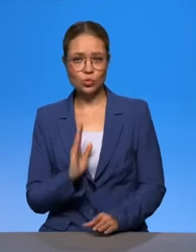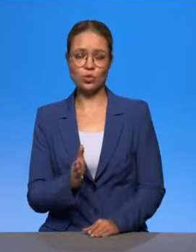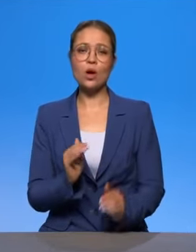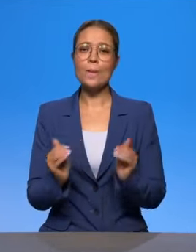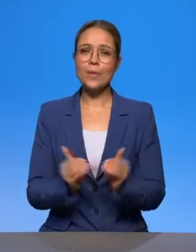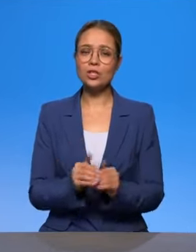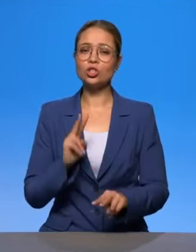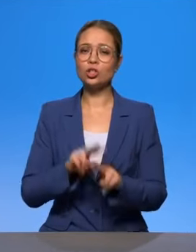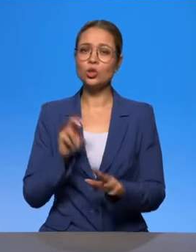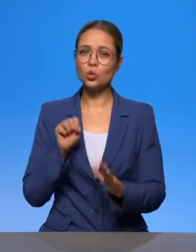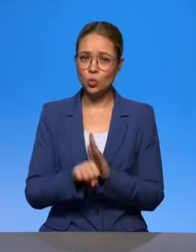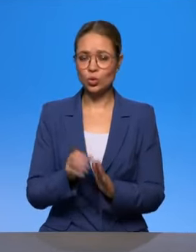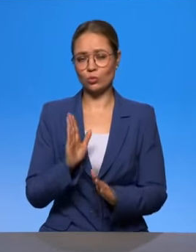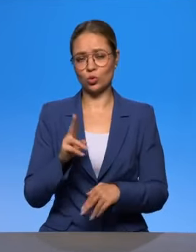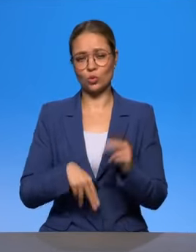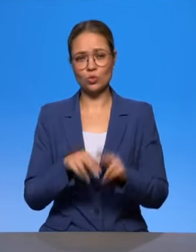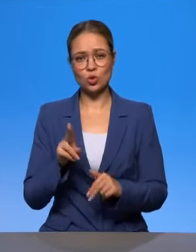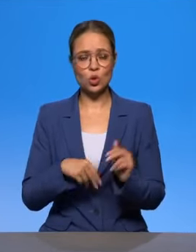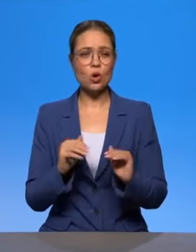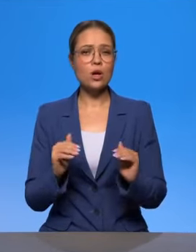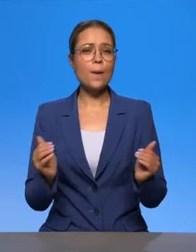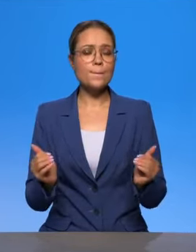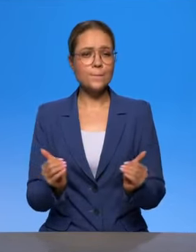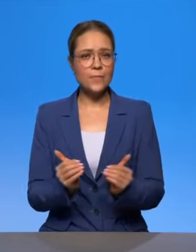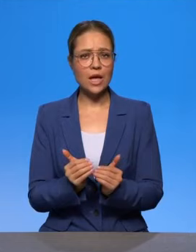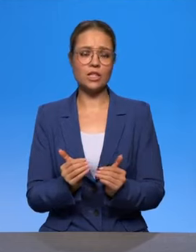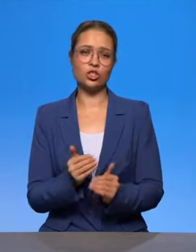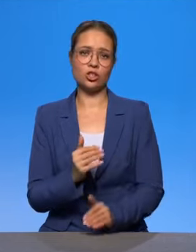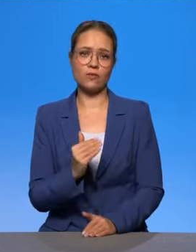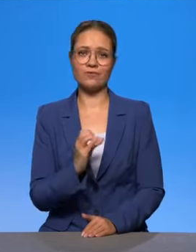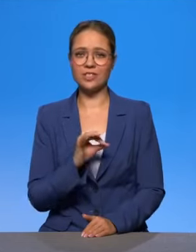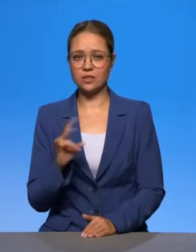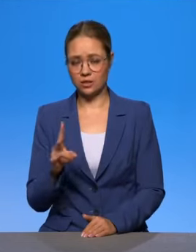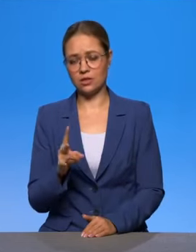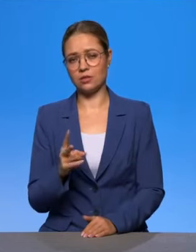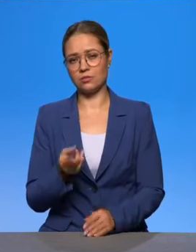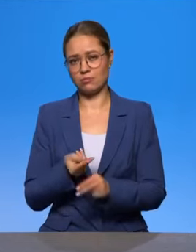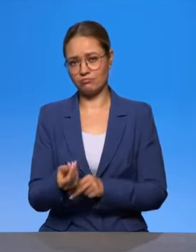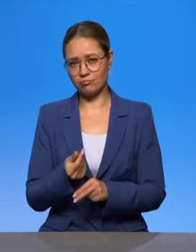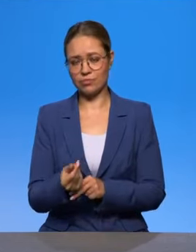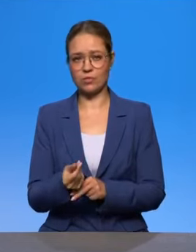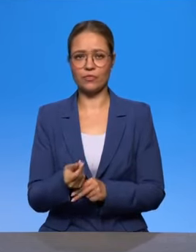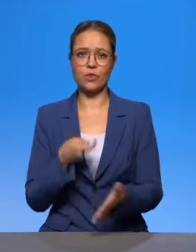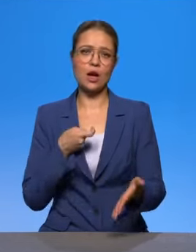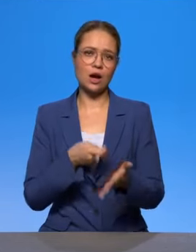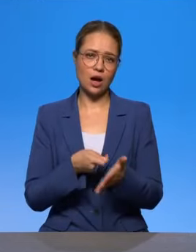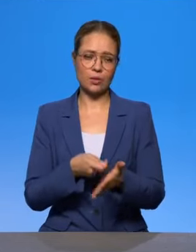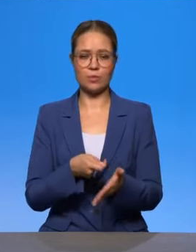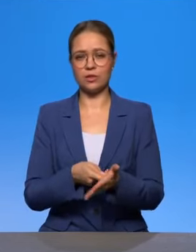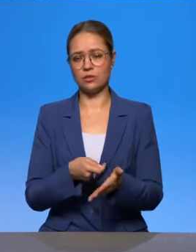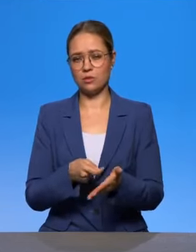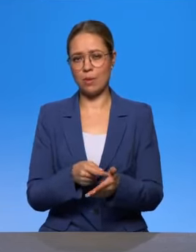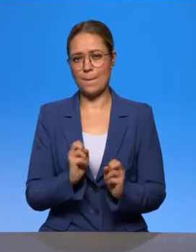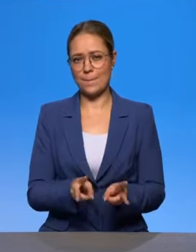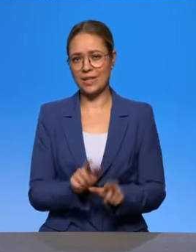строить тюрьмы. Меньше содержать там какой-нибудь ФСИН, понимаете. Кормить там, поить преступника. То есть